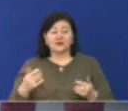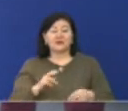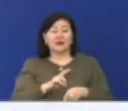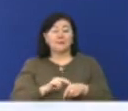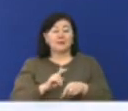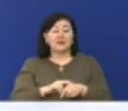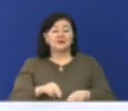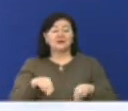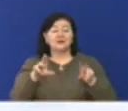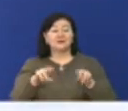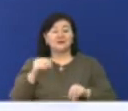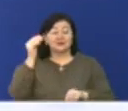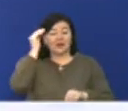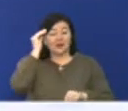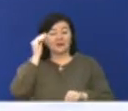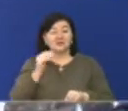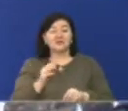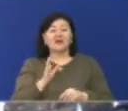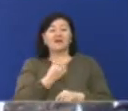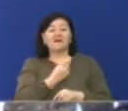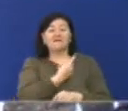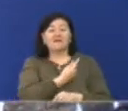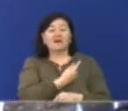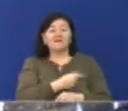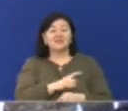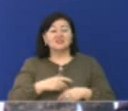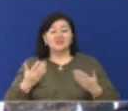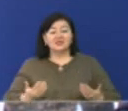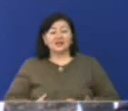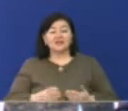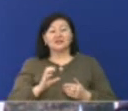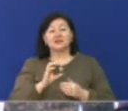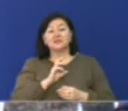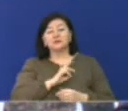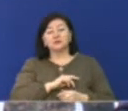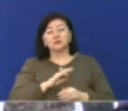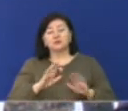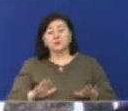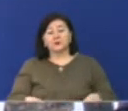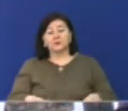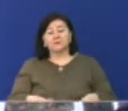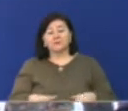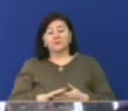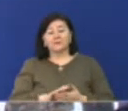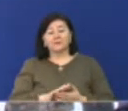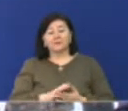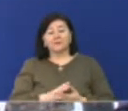и специалисты ветеринарной службы. Развернут сводный отряд экстренного реагирования и служба гражданской